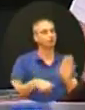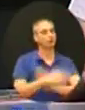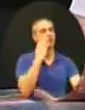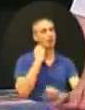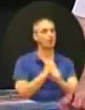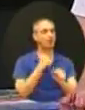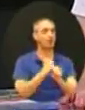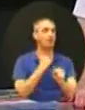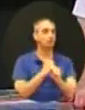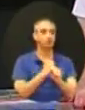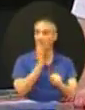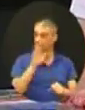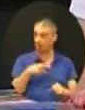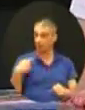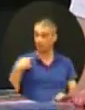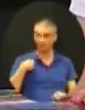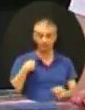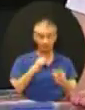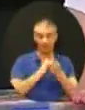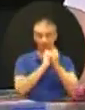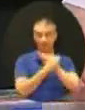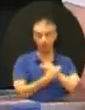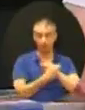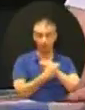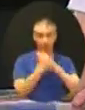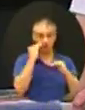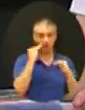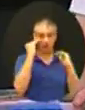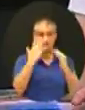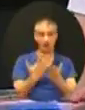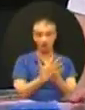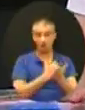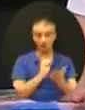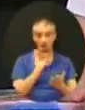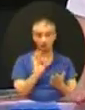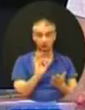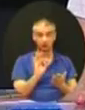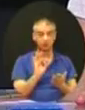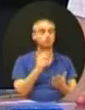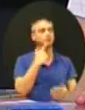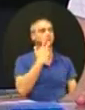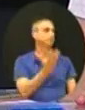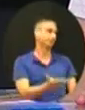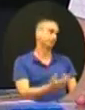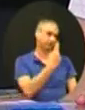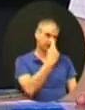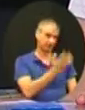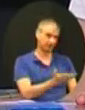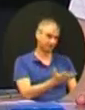לצאת לעבודה. גם אבל אם הקצבה תשתנה ברמת ההכנסה שלו? תראי,